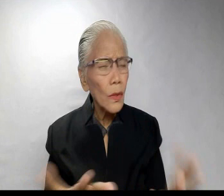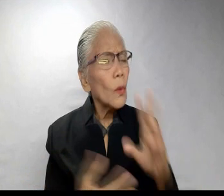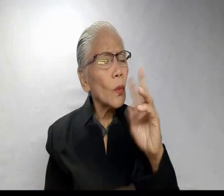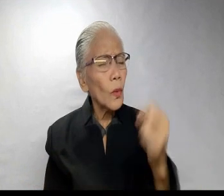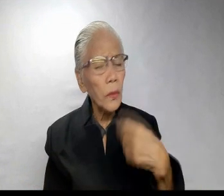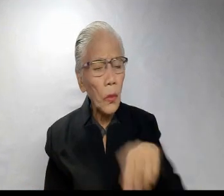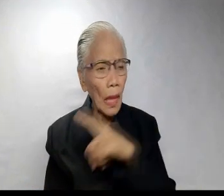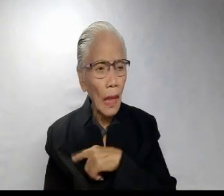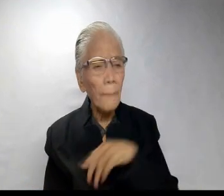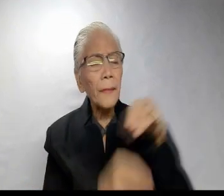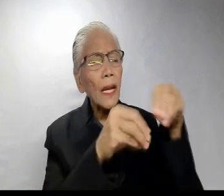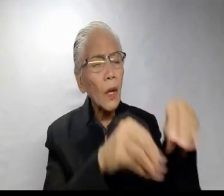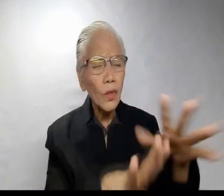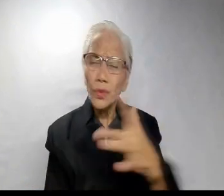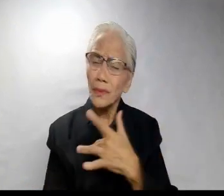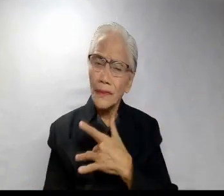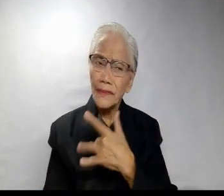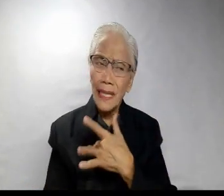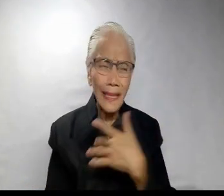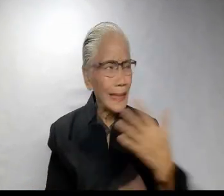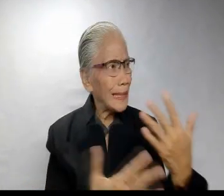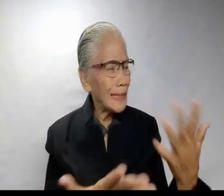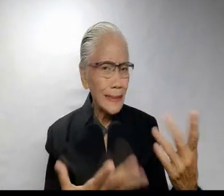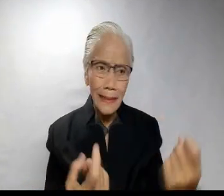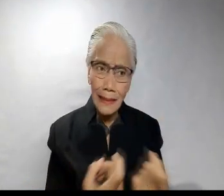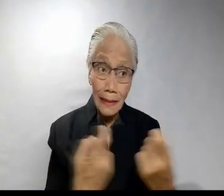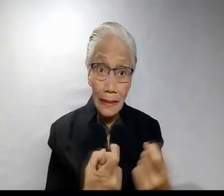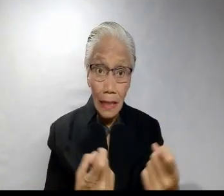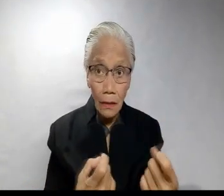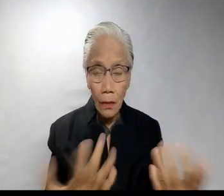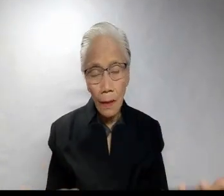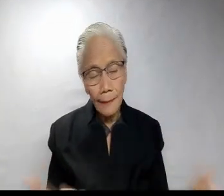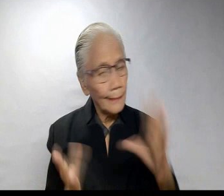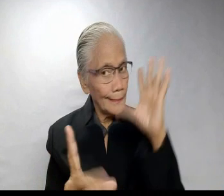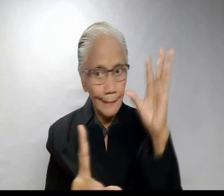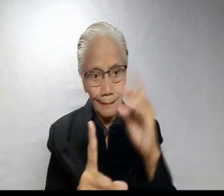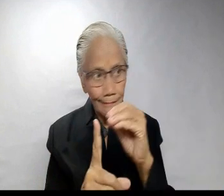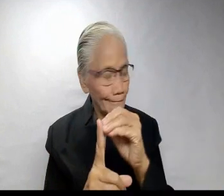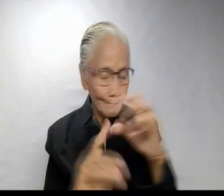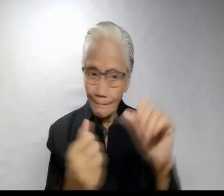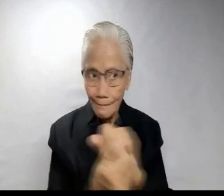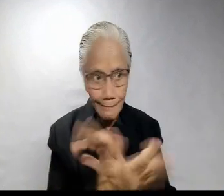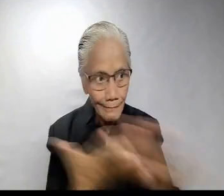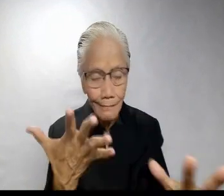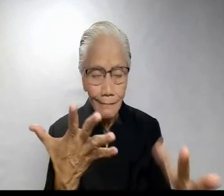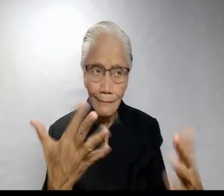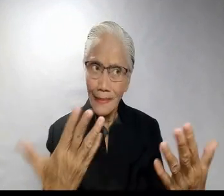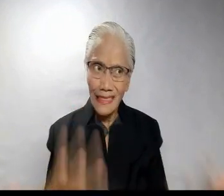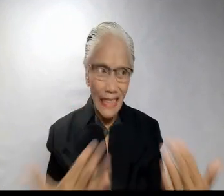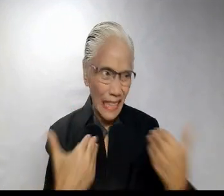numbness is when we have lost the sense of sin. Pambihira po talaga ang culture of decay